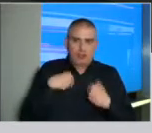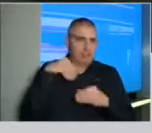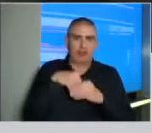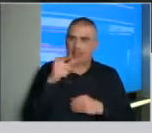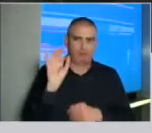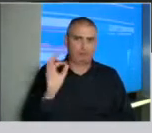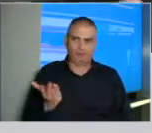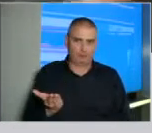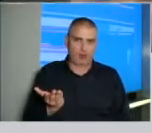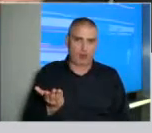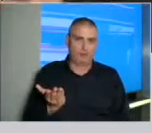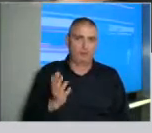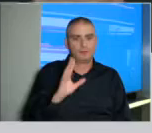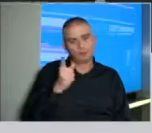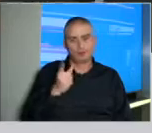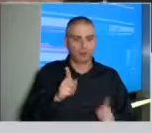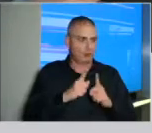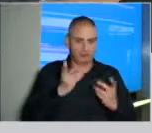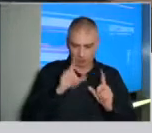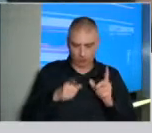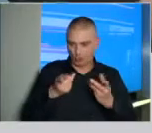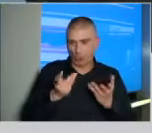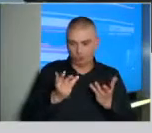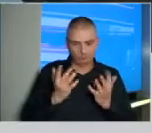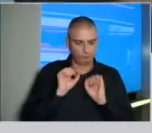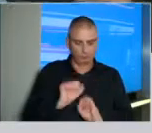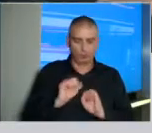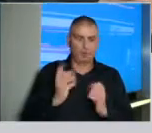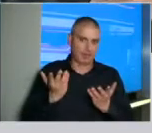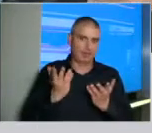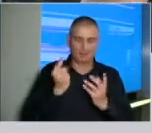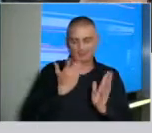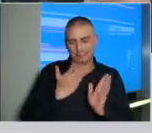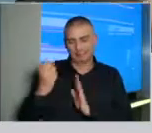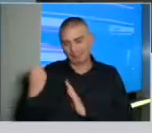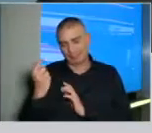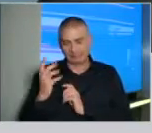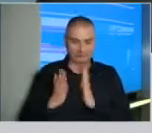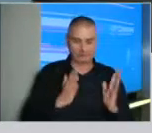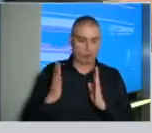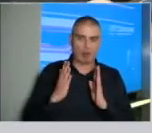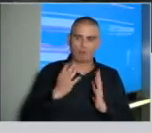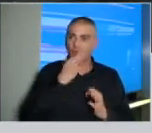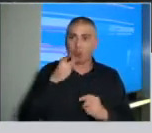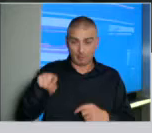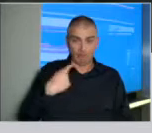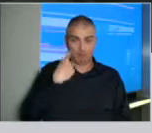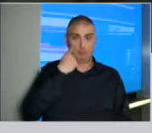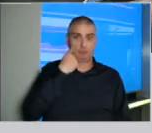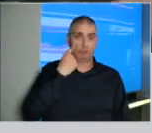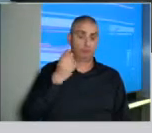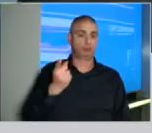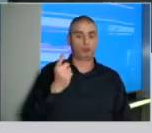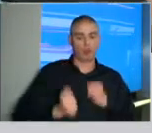להצביע עבורו או צ'קמותי. יש לו איזשהו בייס, אתה יודע, קצת ימינה, קצת שמאלה, והשאלה אם הם מתרשמים מזה